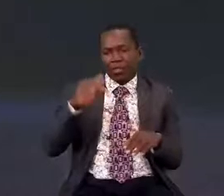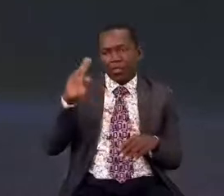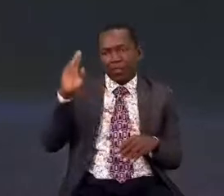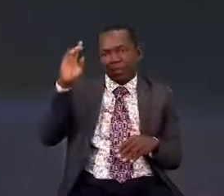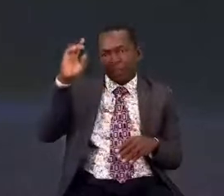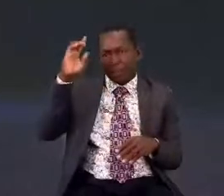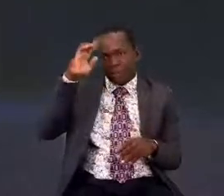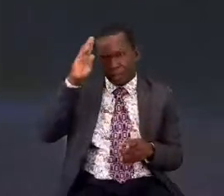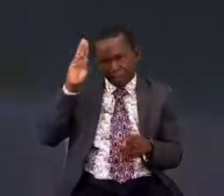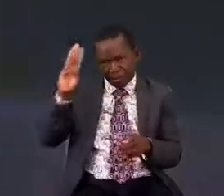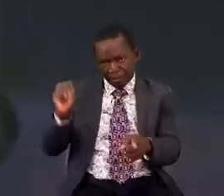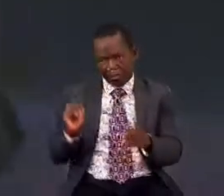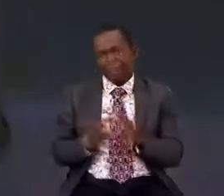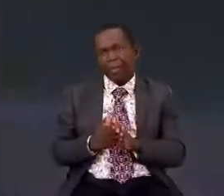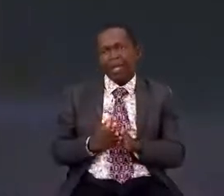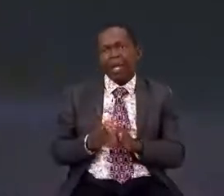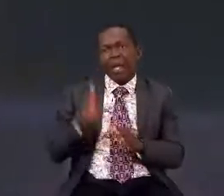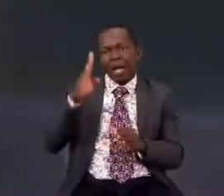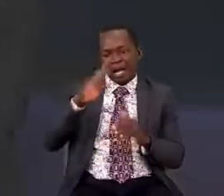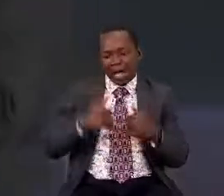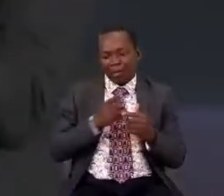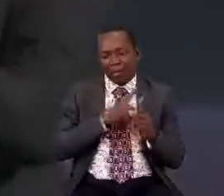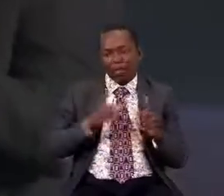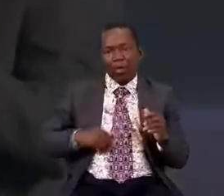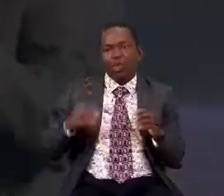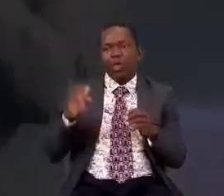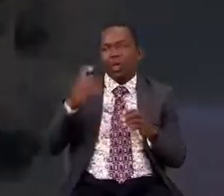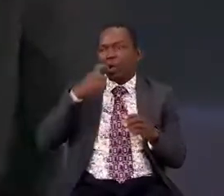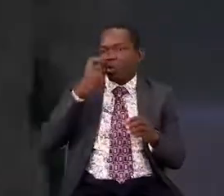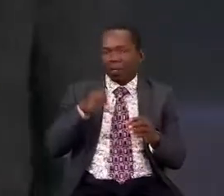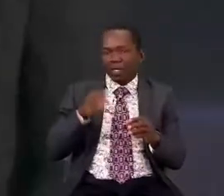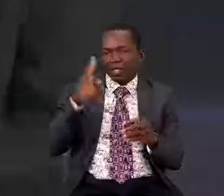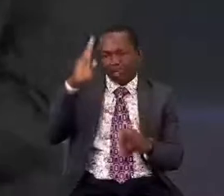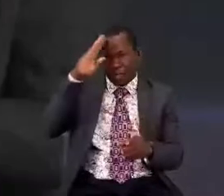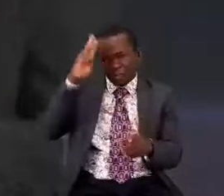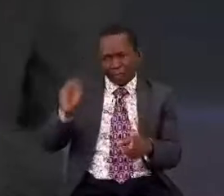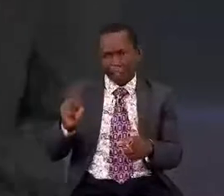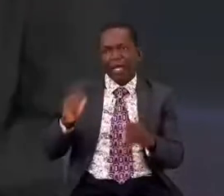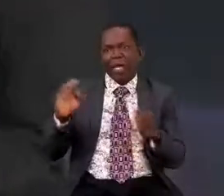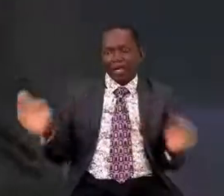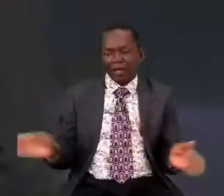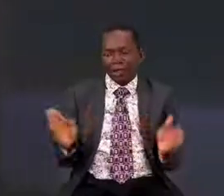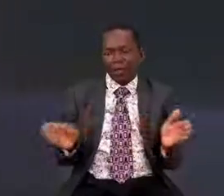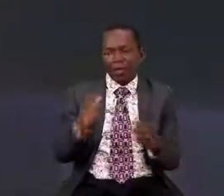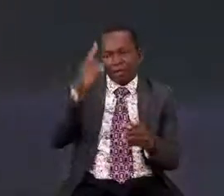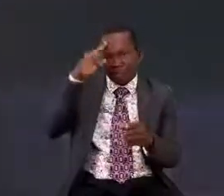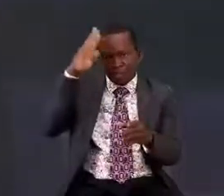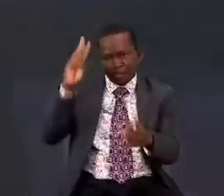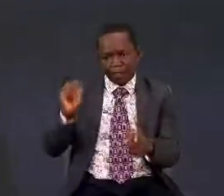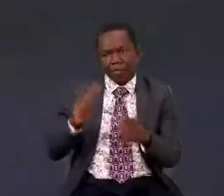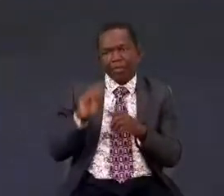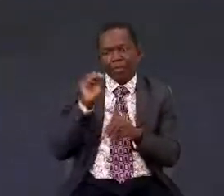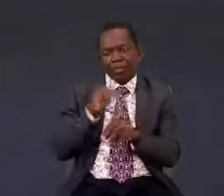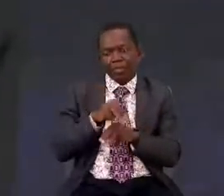Seigneur l'a mis de l'avant dans le ministère. Et nous avons appris de cela. Pourquoi? Parce que le